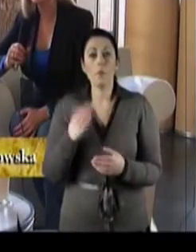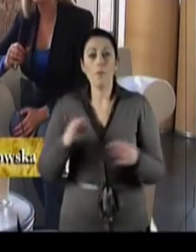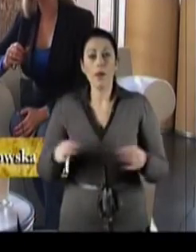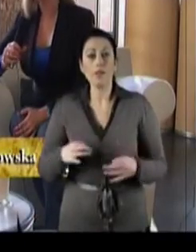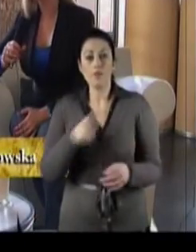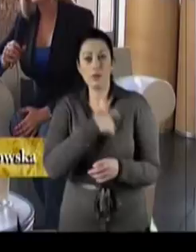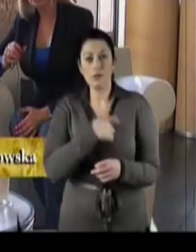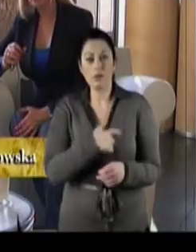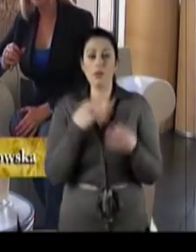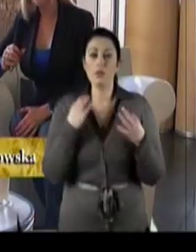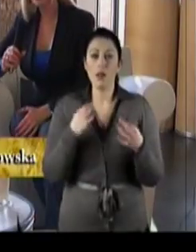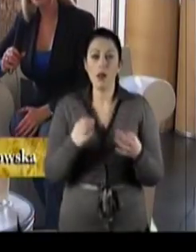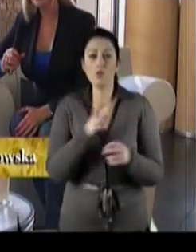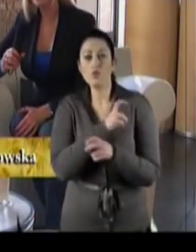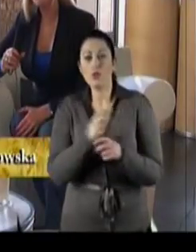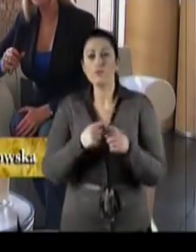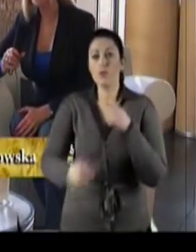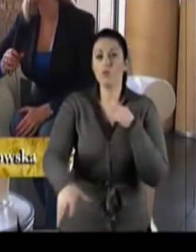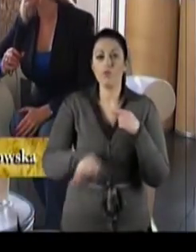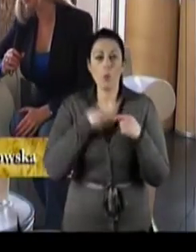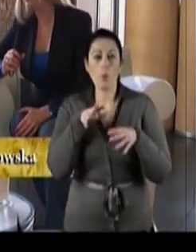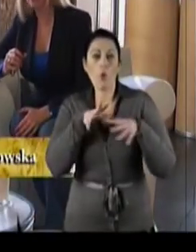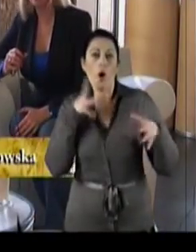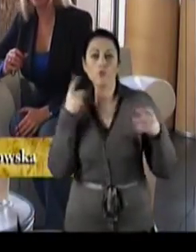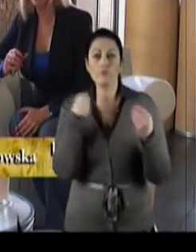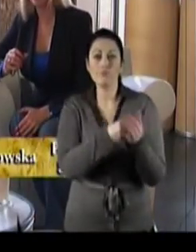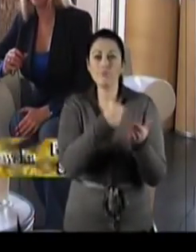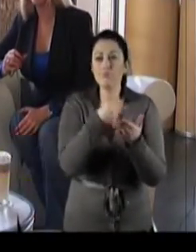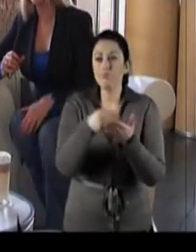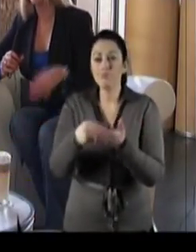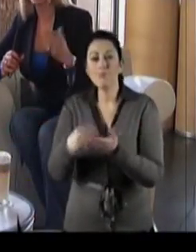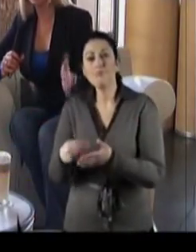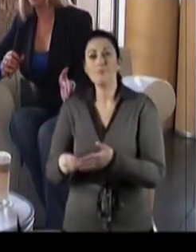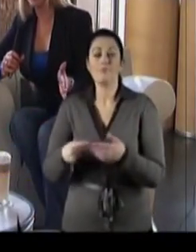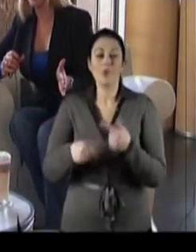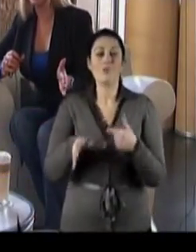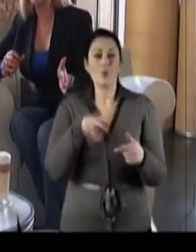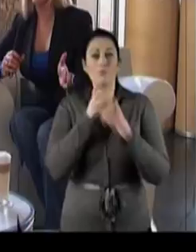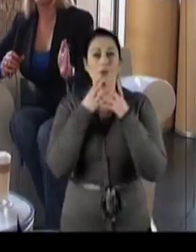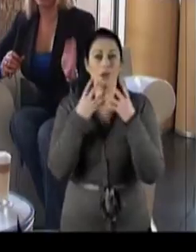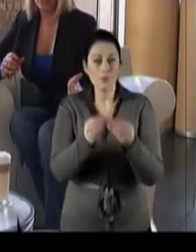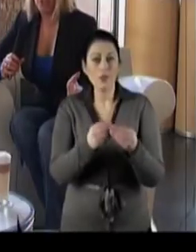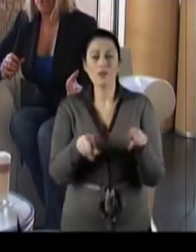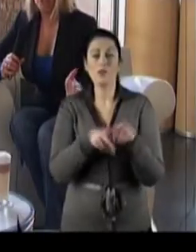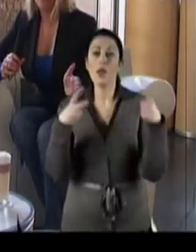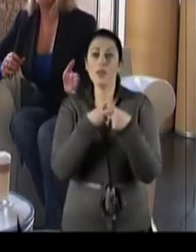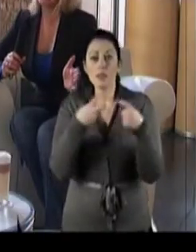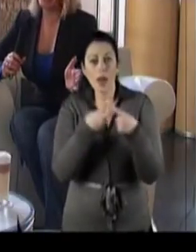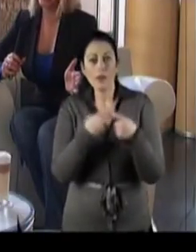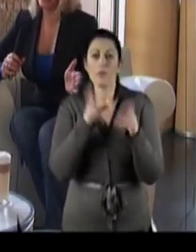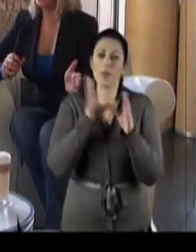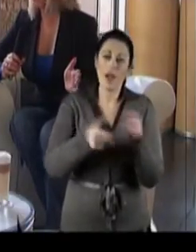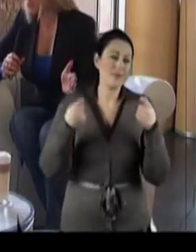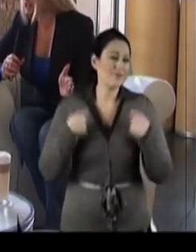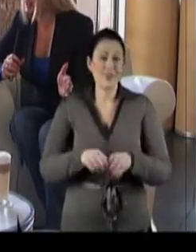Państwa serdecznie. Okres przedświąteczny sprzyja zakupom także w internecie i to dotyczy zarówno mieszkańców miast,